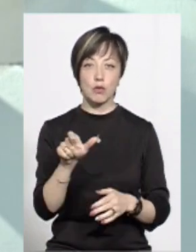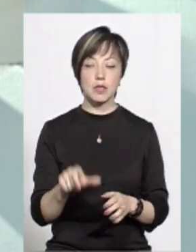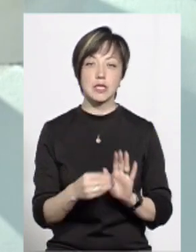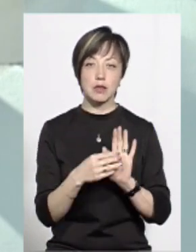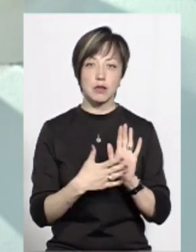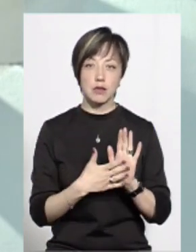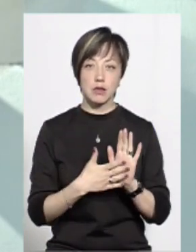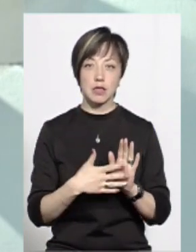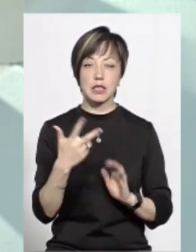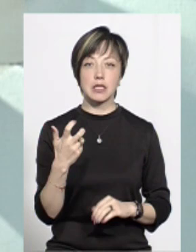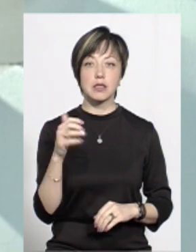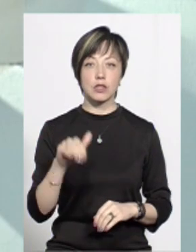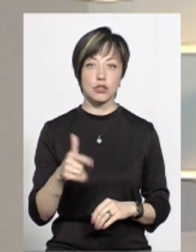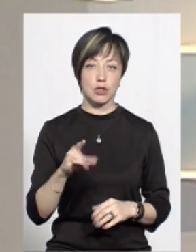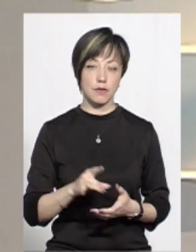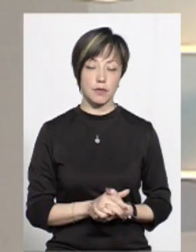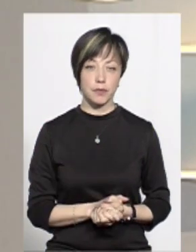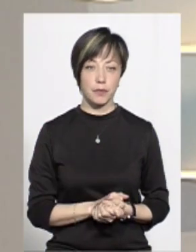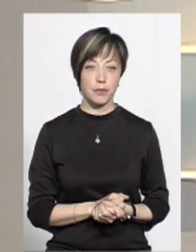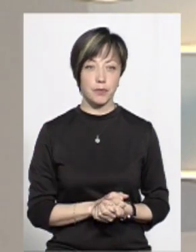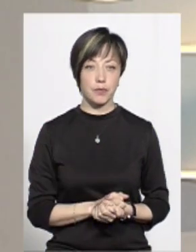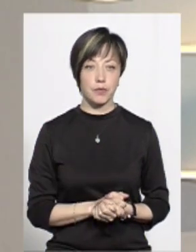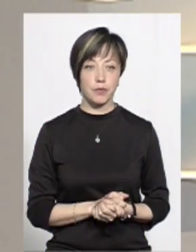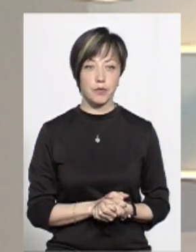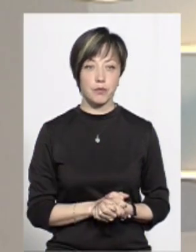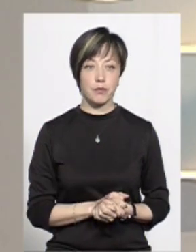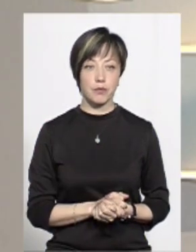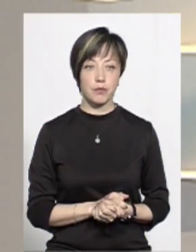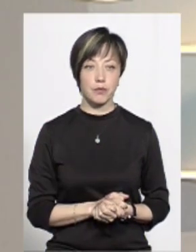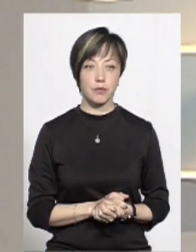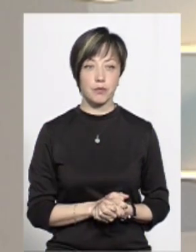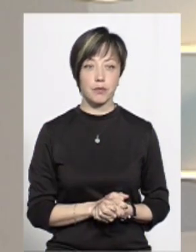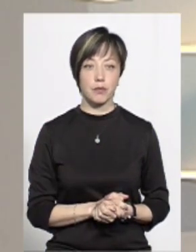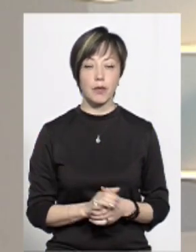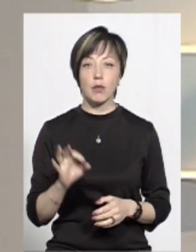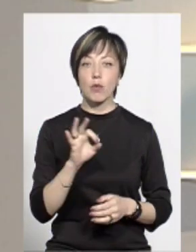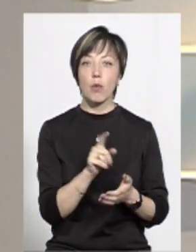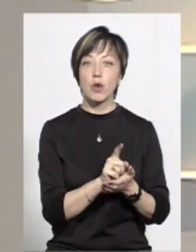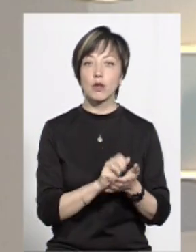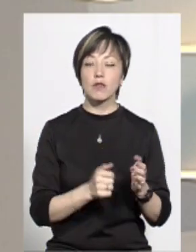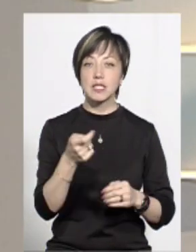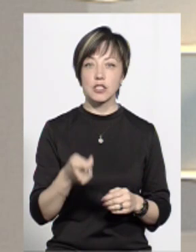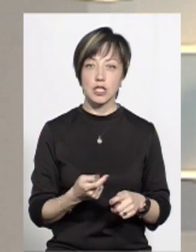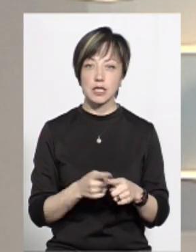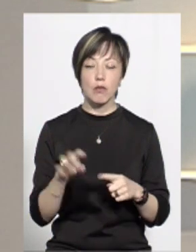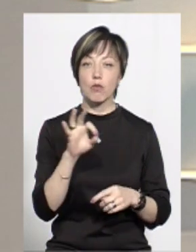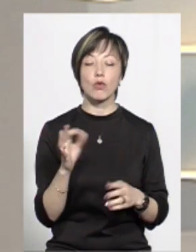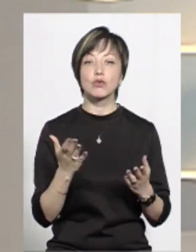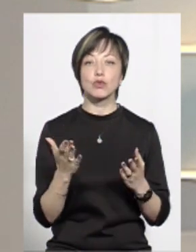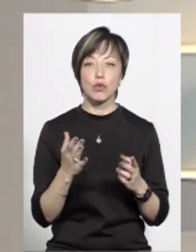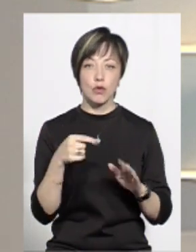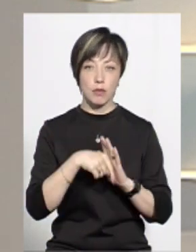громадянин задекларував порядка 300 тисяч гривень. Тільки доходу. Стосовно податкової знижки, це про яку